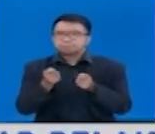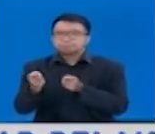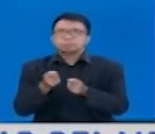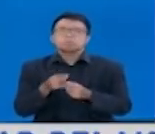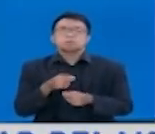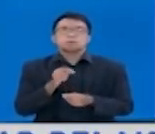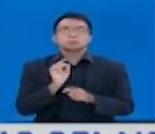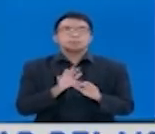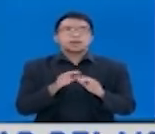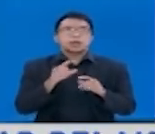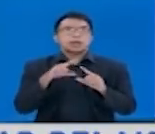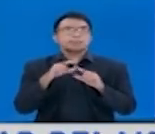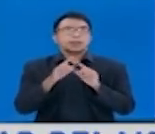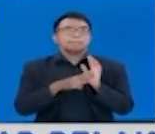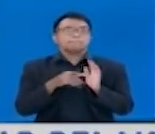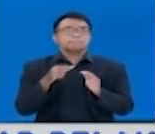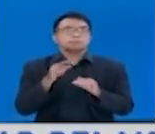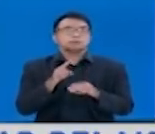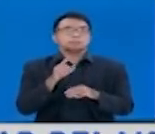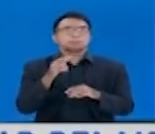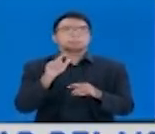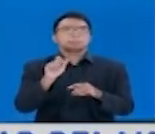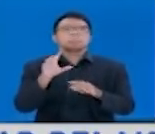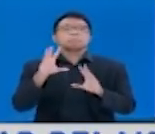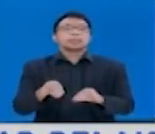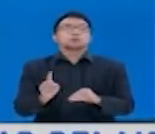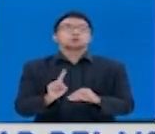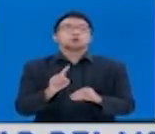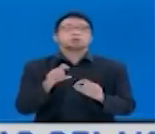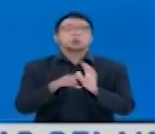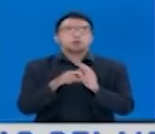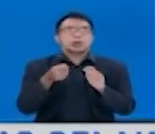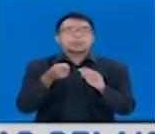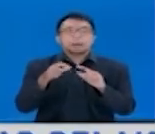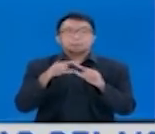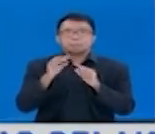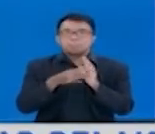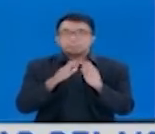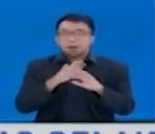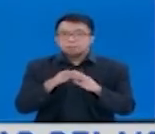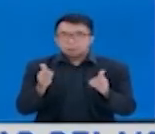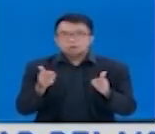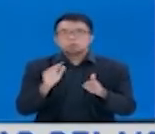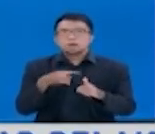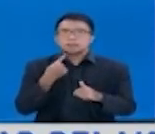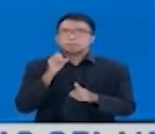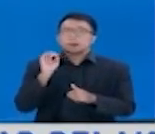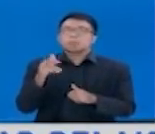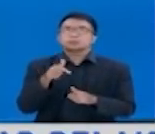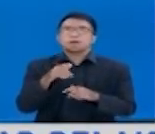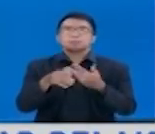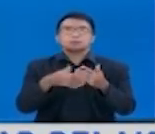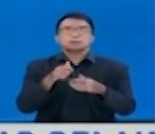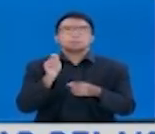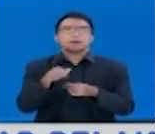Tapi nanti dari pihak Jateng kalau memang sudah layak aman, nanti kita koordinasikan bisa beroperasi, kita pun melakukan operasi